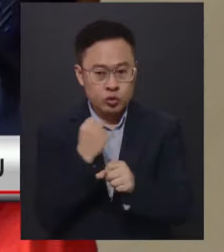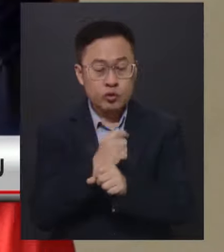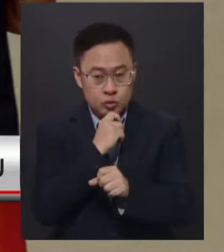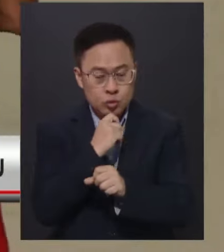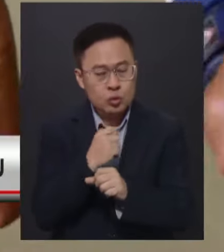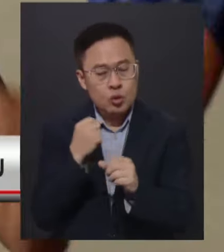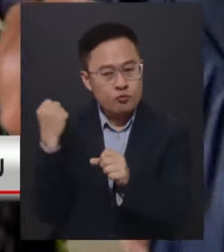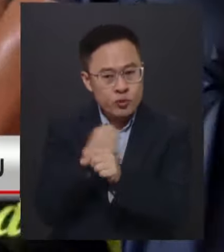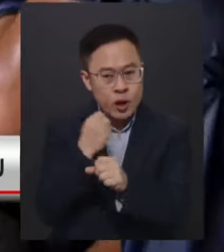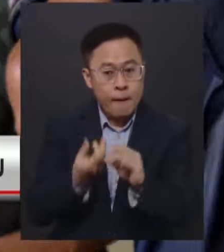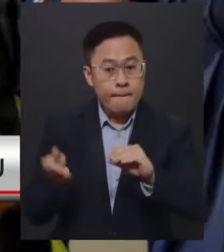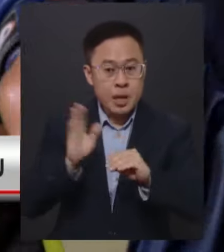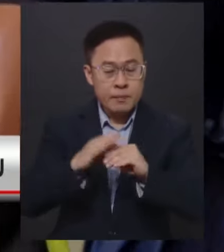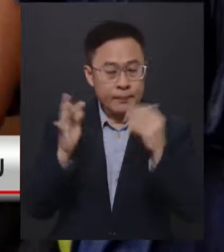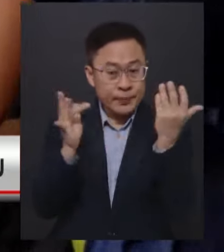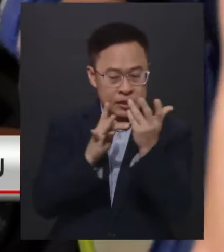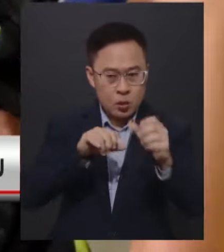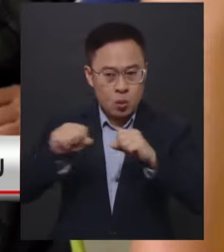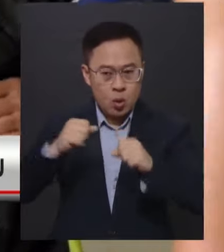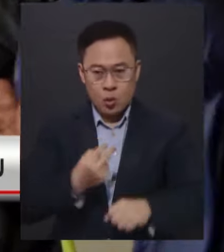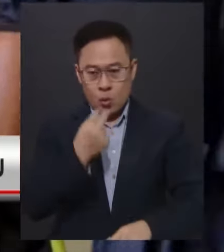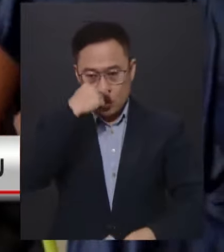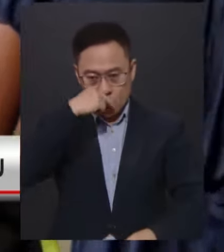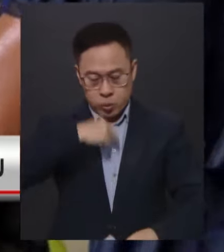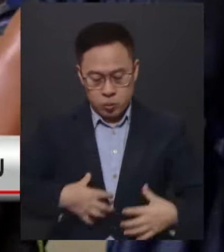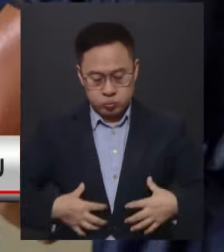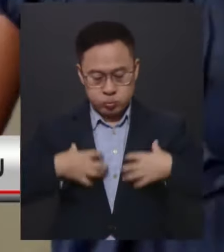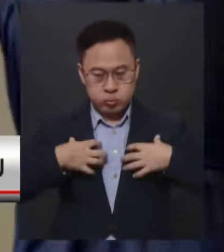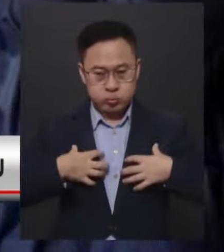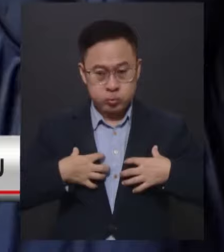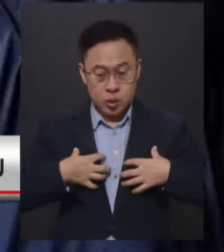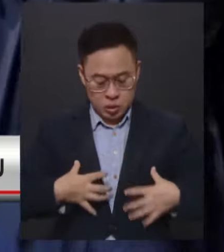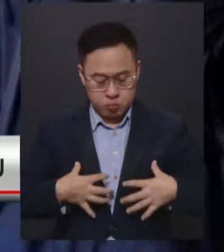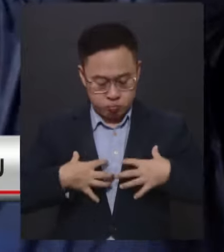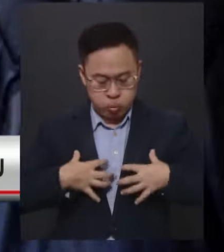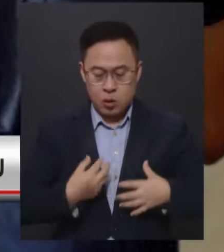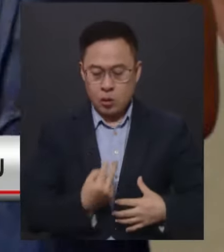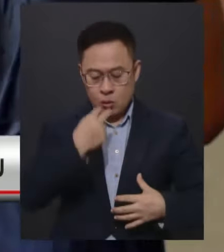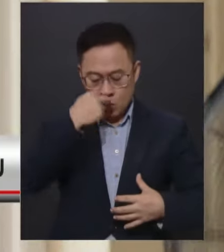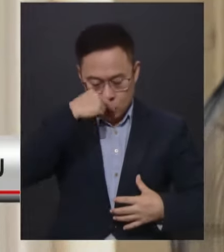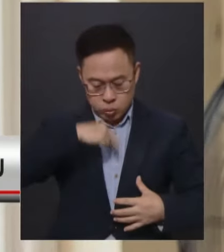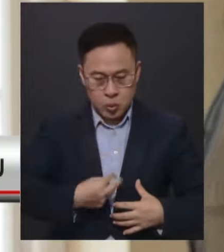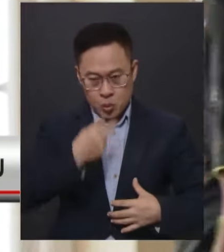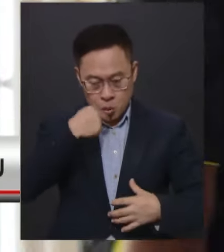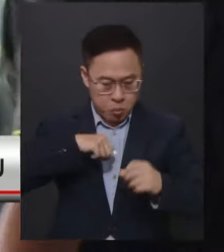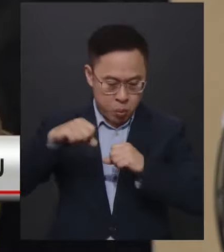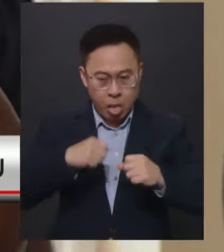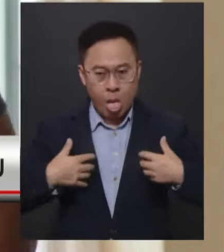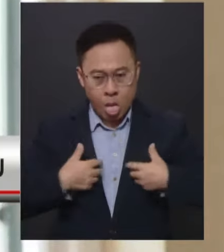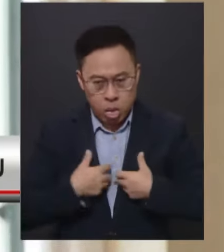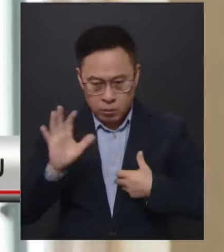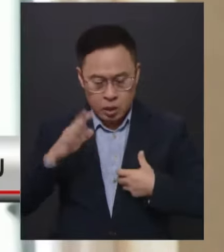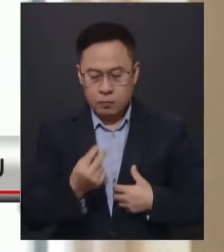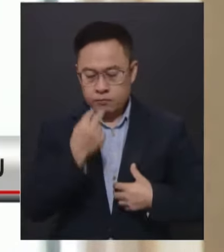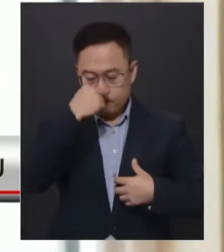เทคนิคและระบบหายใจที่ทำให้เกิดความสมดุลกับร่างกายครับโดยก่อนหน้านี้เนี่ยนักชกชายไทยนะ